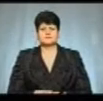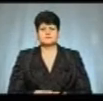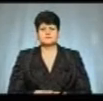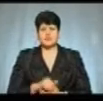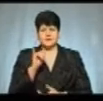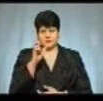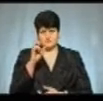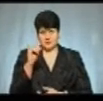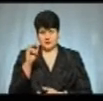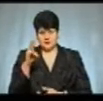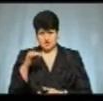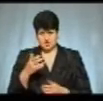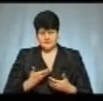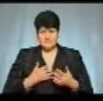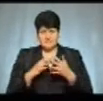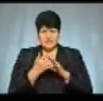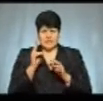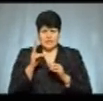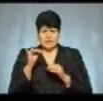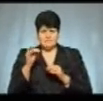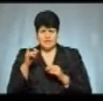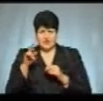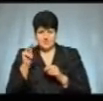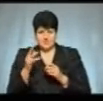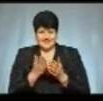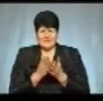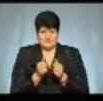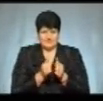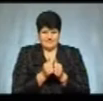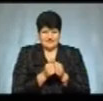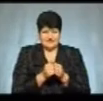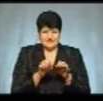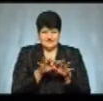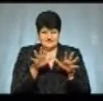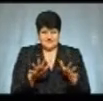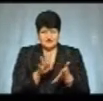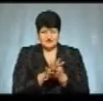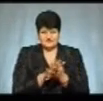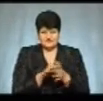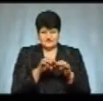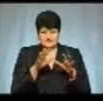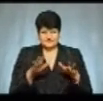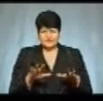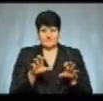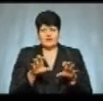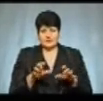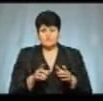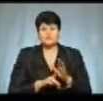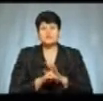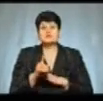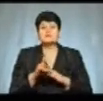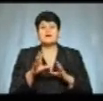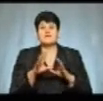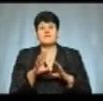Ігор Білий живе у селі Кип'ячка, яке знаходиться неподалік звалища тваринних відходів. Йде весна.